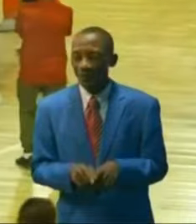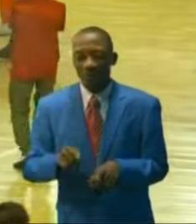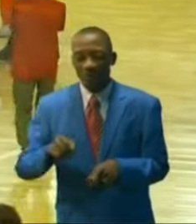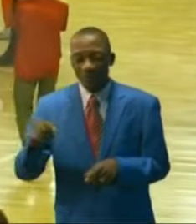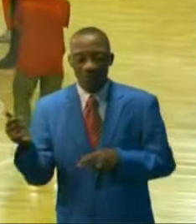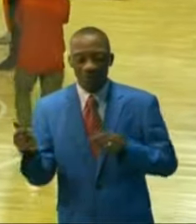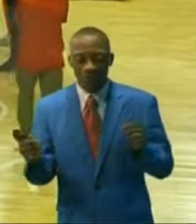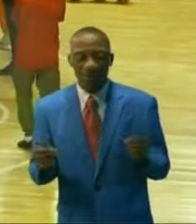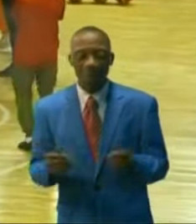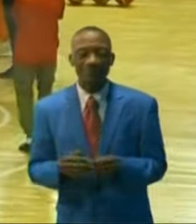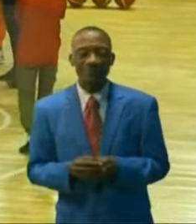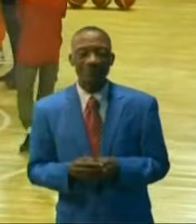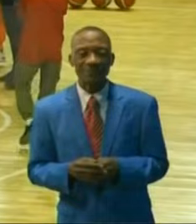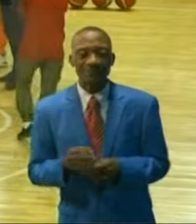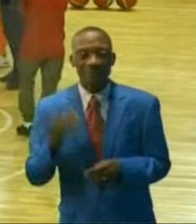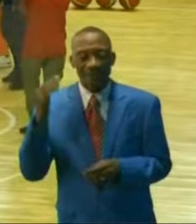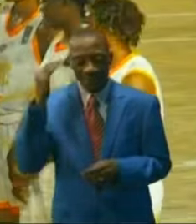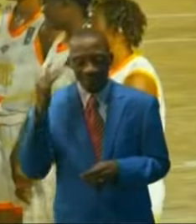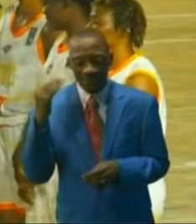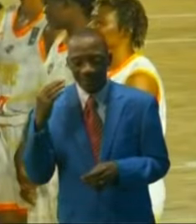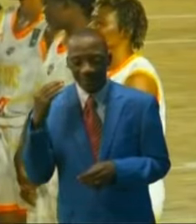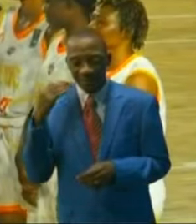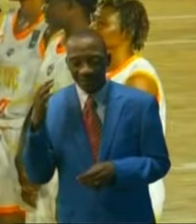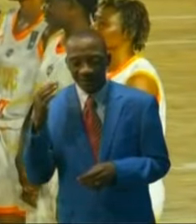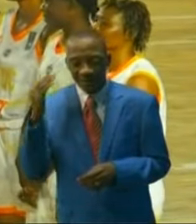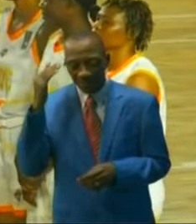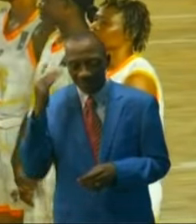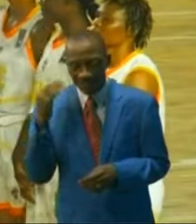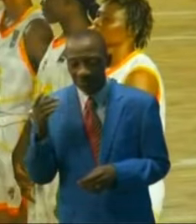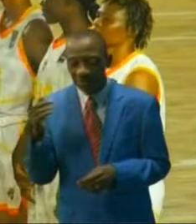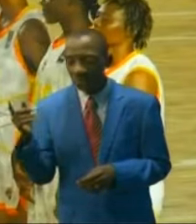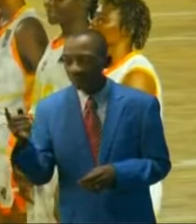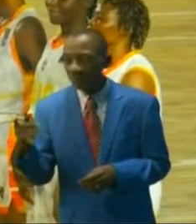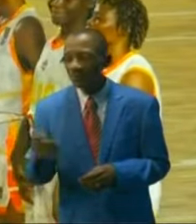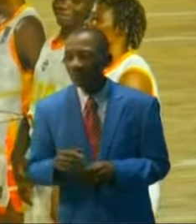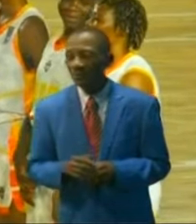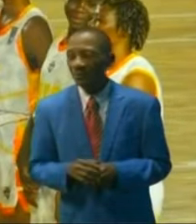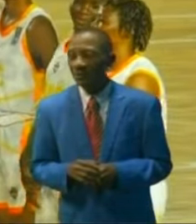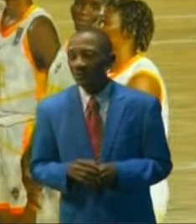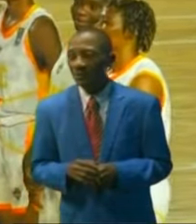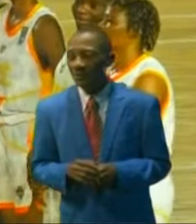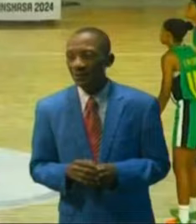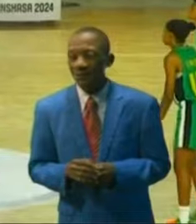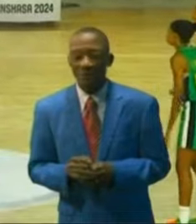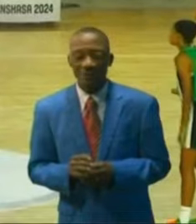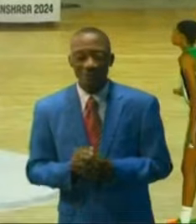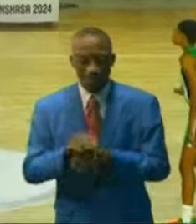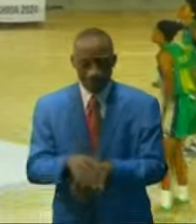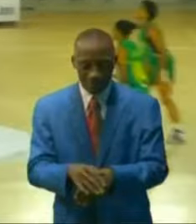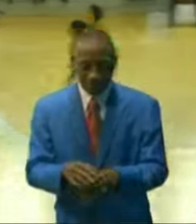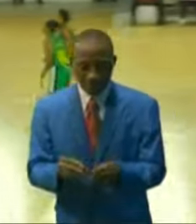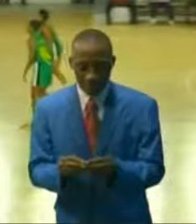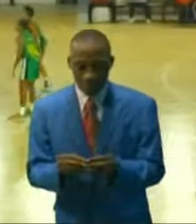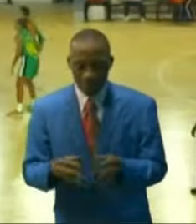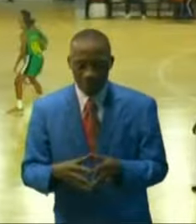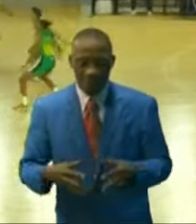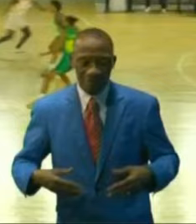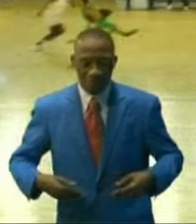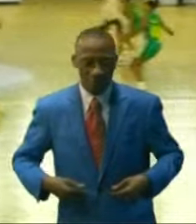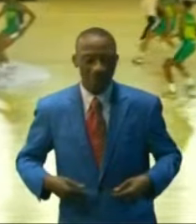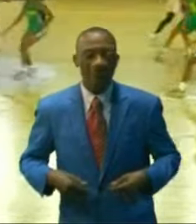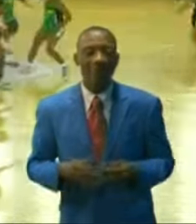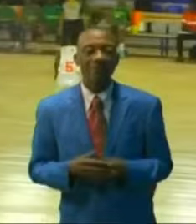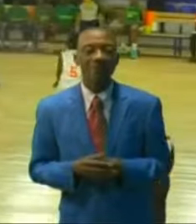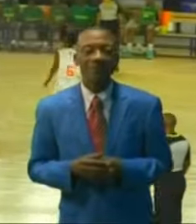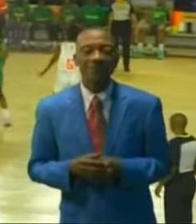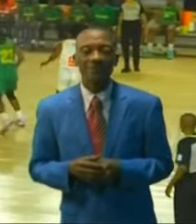des Sports et Loisirs de la RDC Didier Boudimbou a salué les basketteuses de toutes les deux équipes et les autres concernés. D'entrée de jeu, les 5 premières minutes du premier